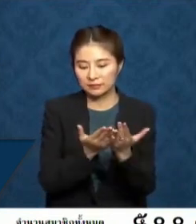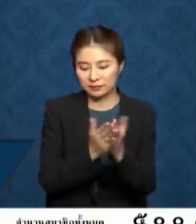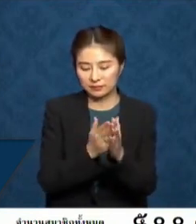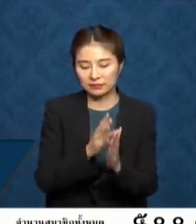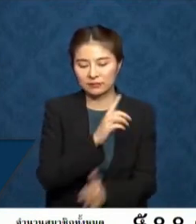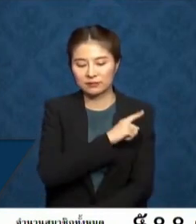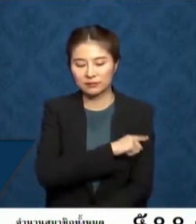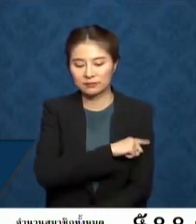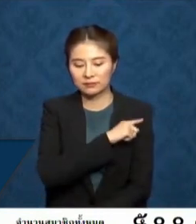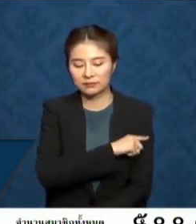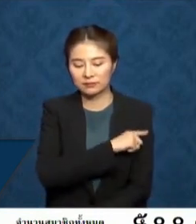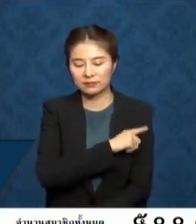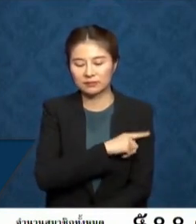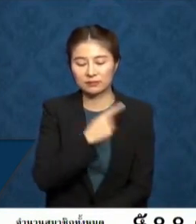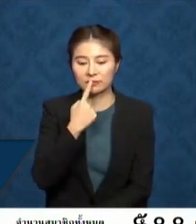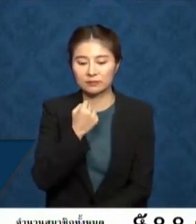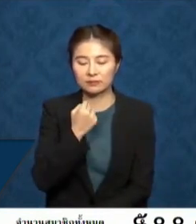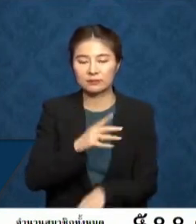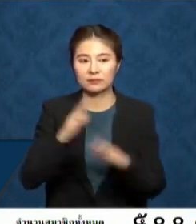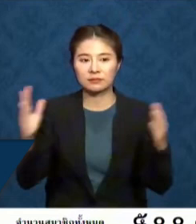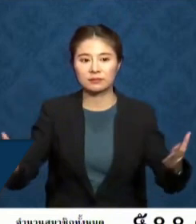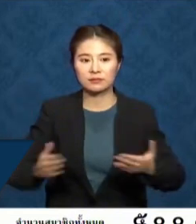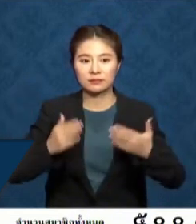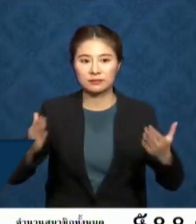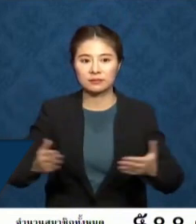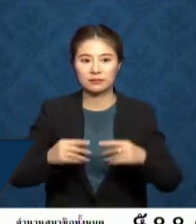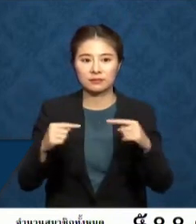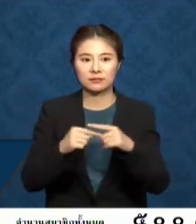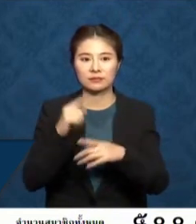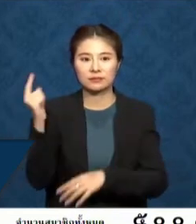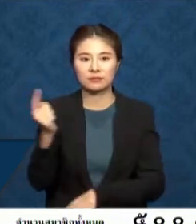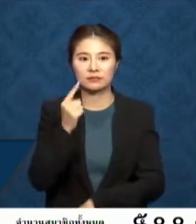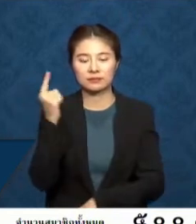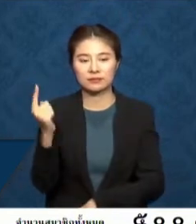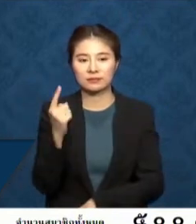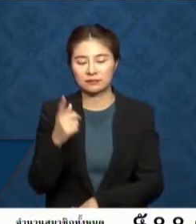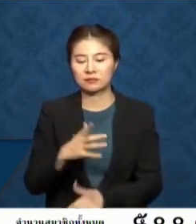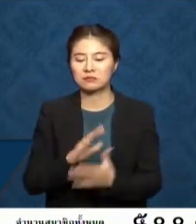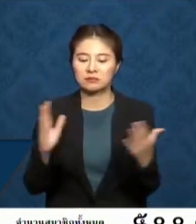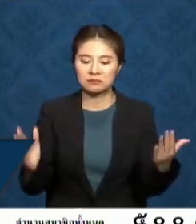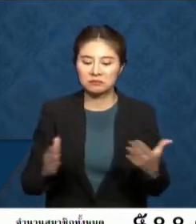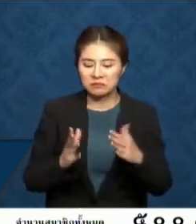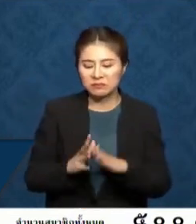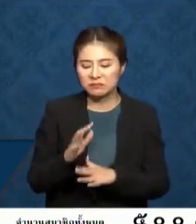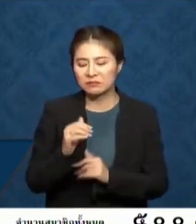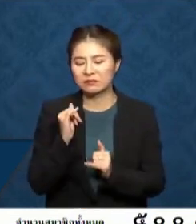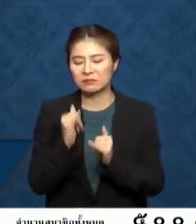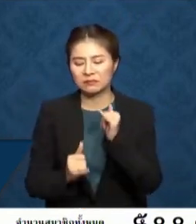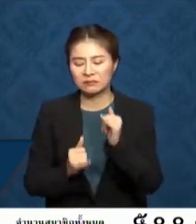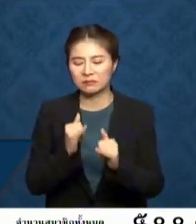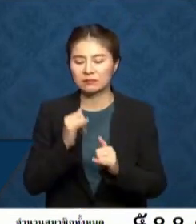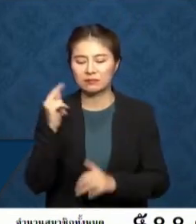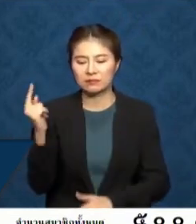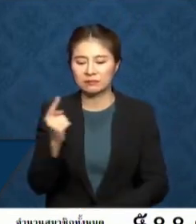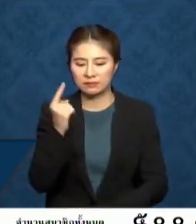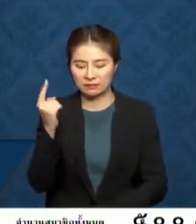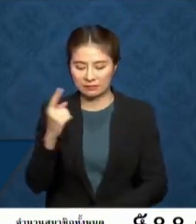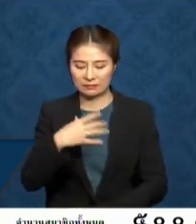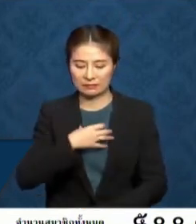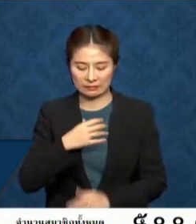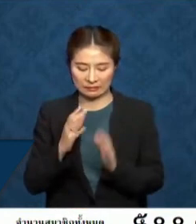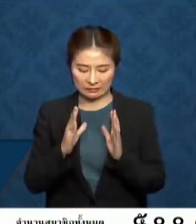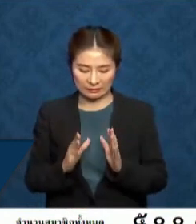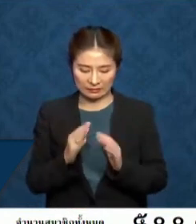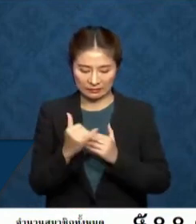วยงบประมาณเกี่ยวกับการส่งเสริมการท่องเที่ยวครับส่งเสริมมันทุกอย่างเลยอันนี้ผมเรียกว่าการสร้างดีมานด์นะการสร้างจำนวนนักท่องเที่ยวเข้ามาในประเท